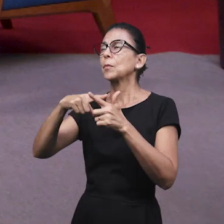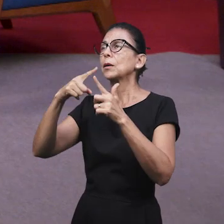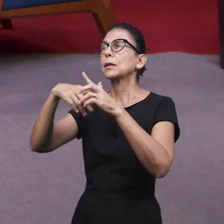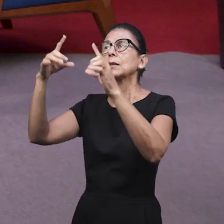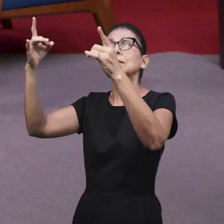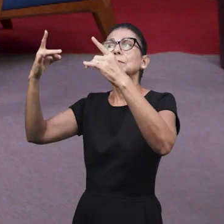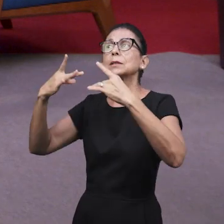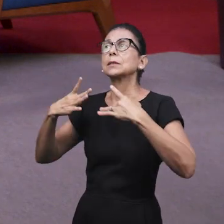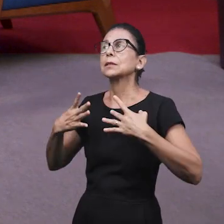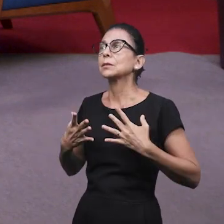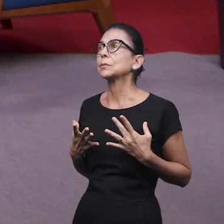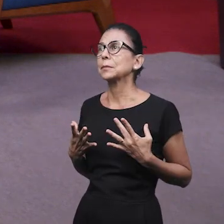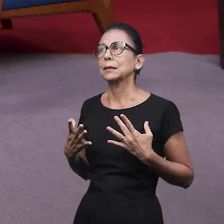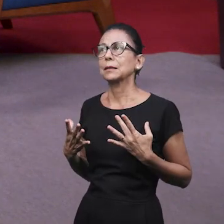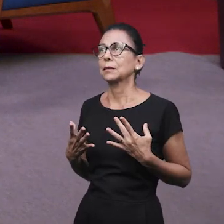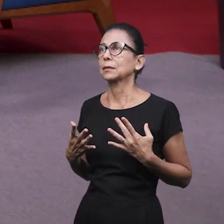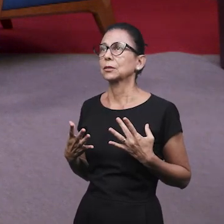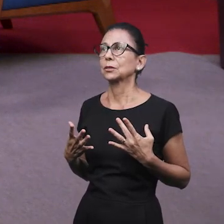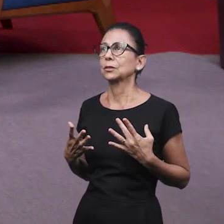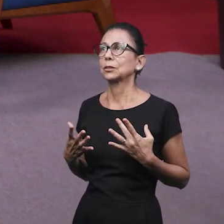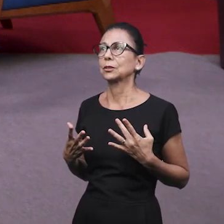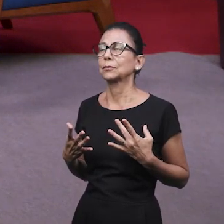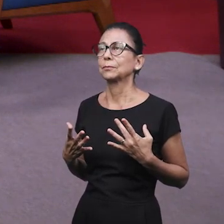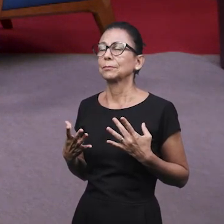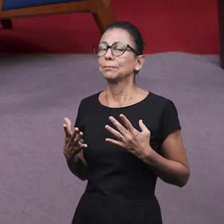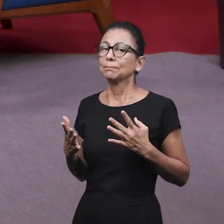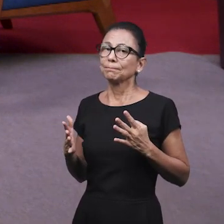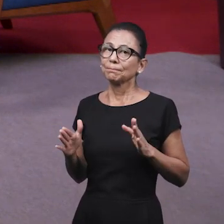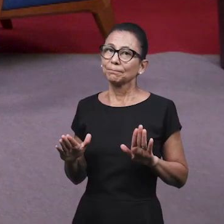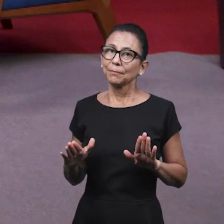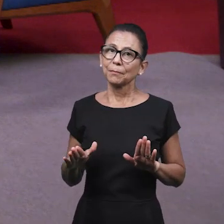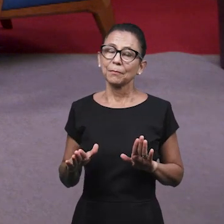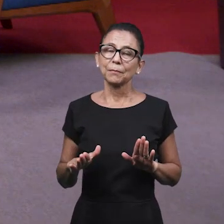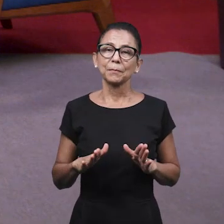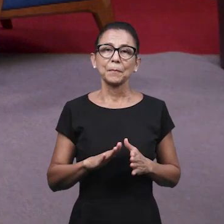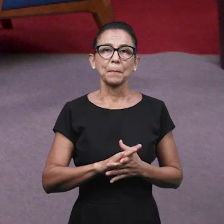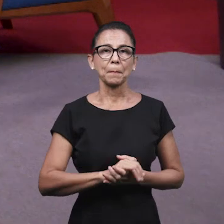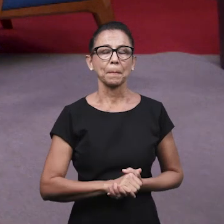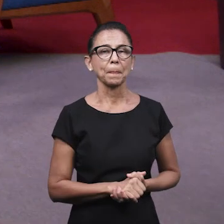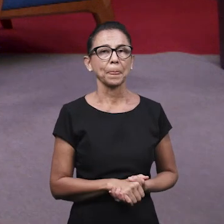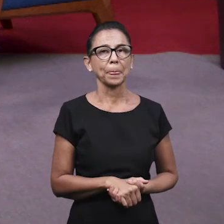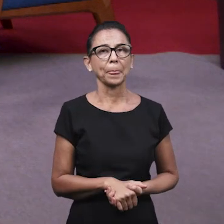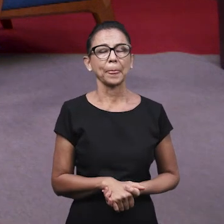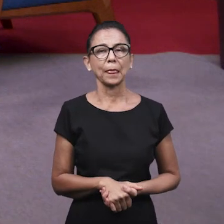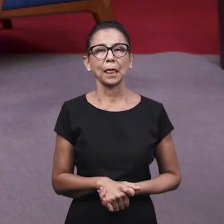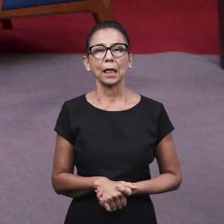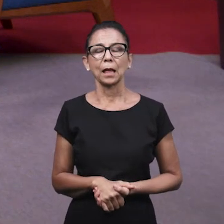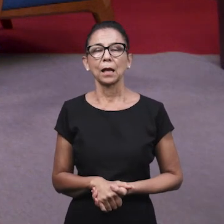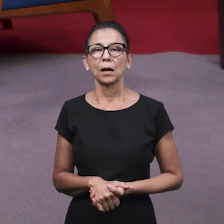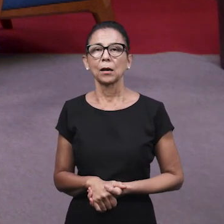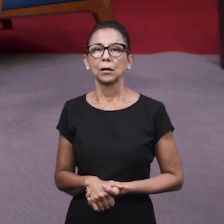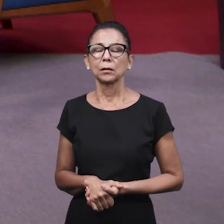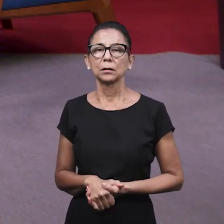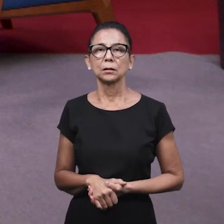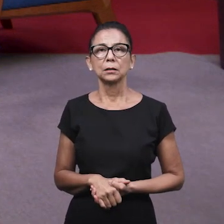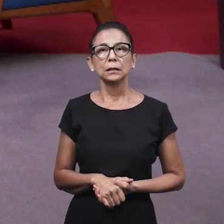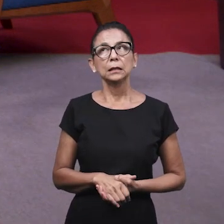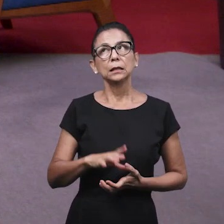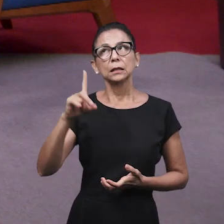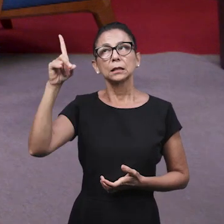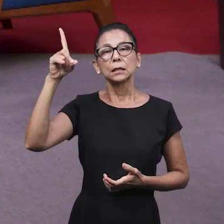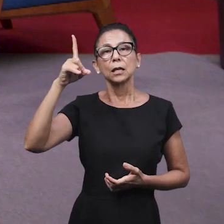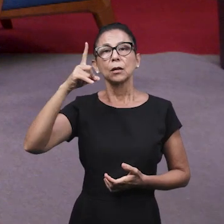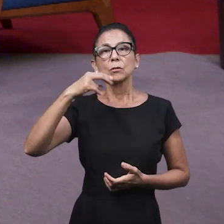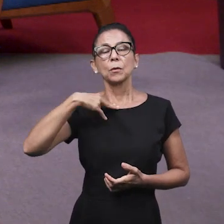moment. Et dans ce mot d'Abraham, au chapitre 22,